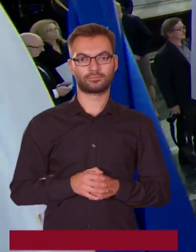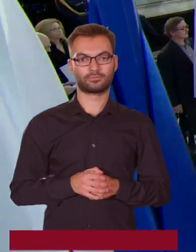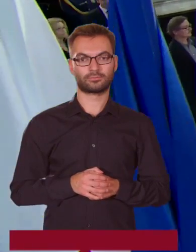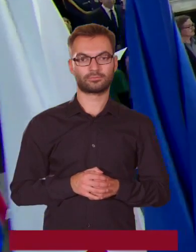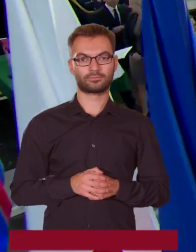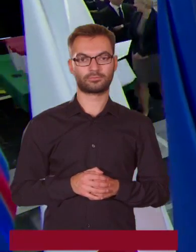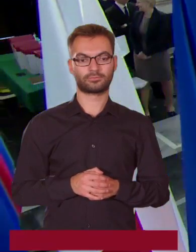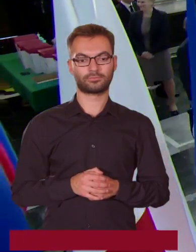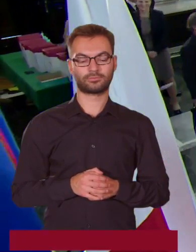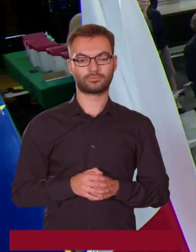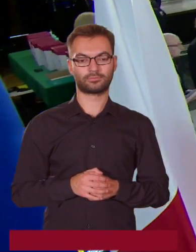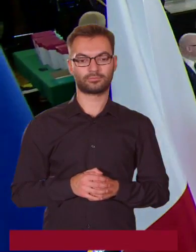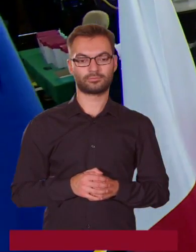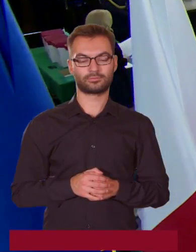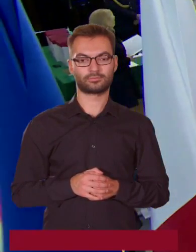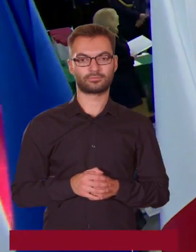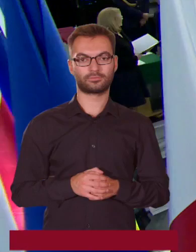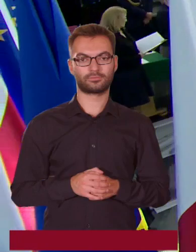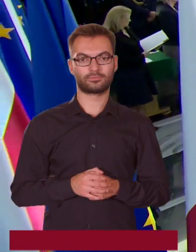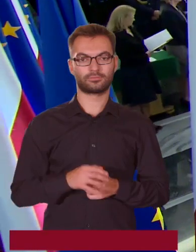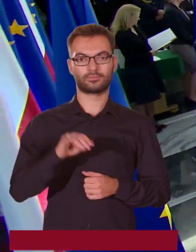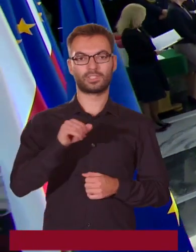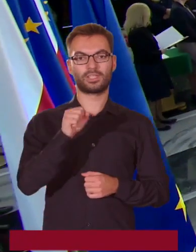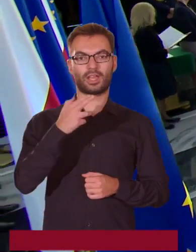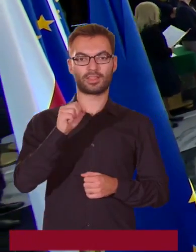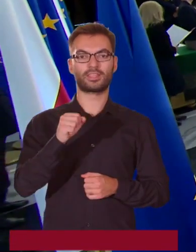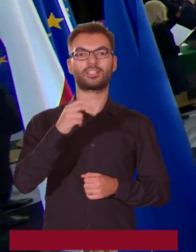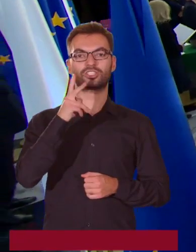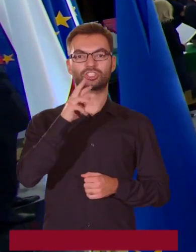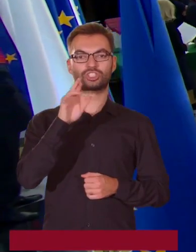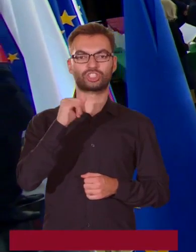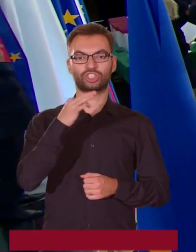Proszę pana Jana Krzysztofa Ardanowskiego.